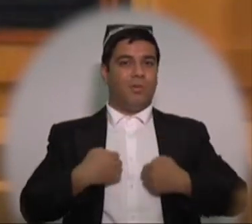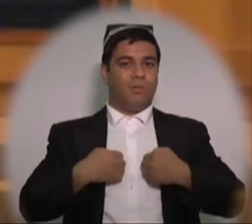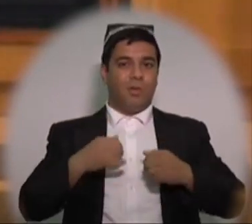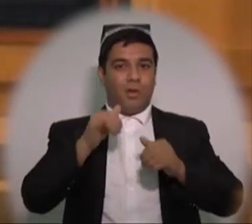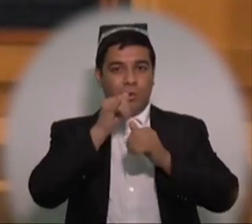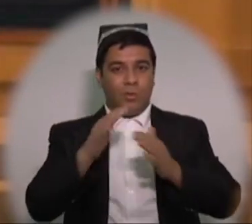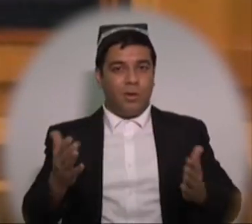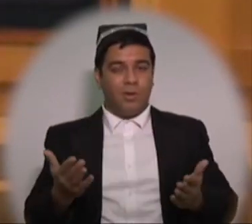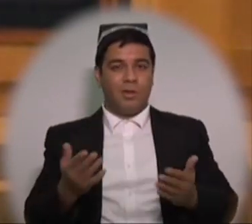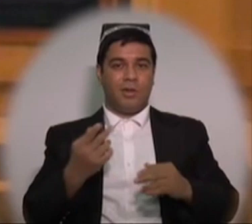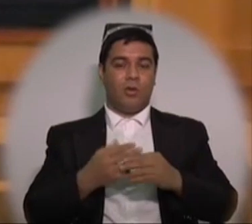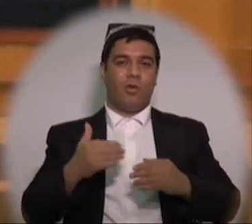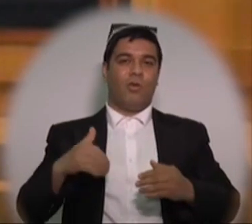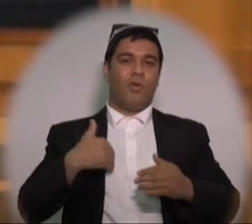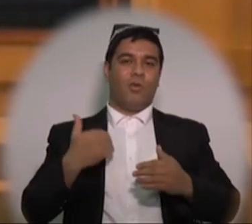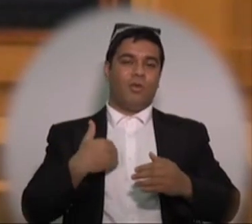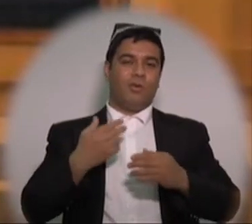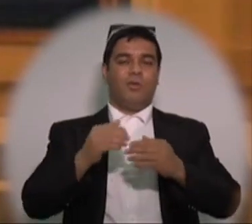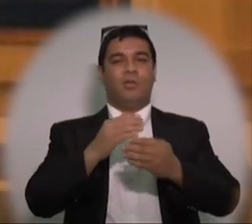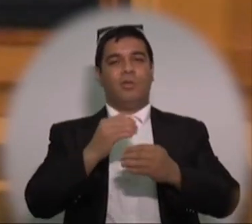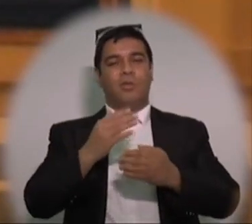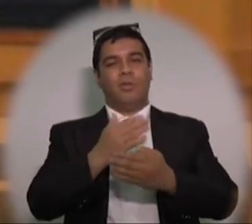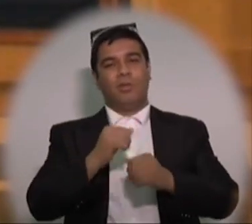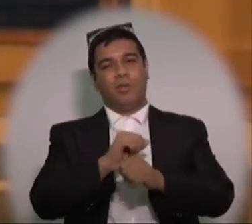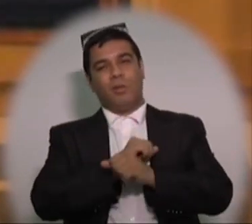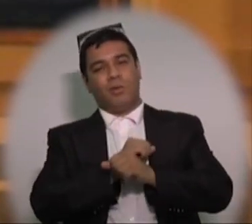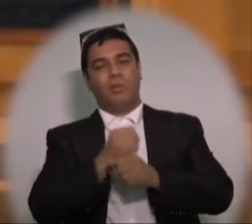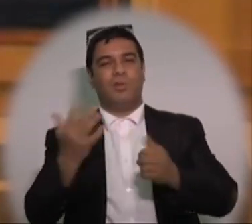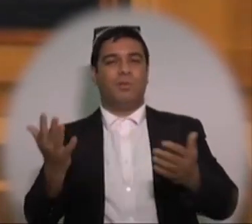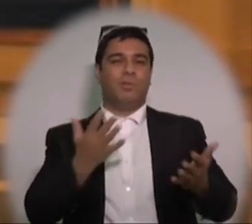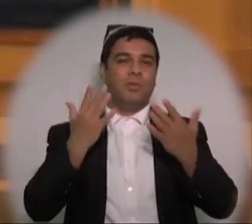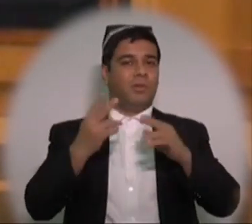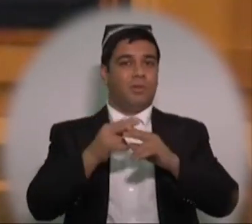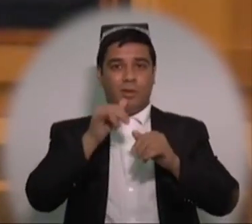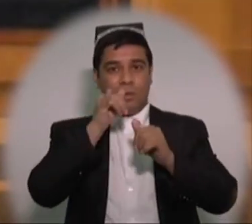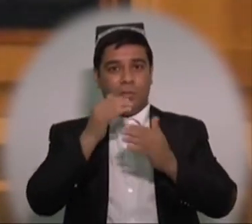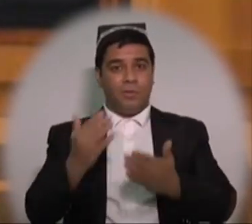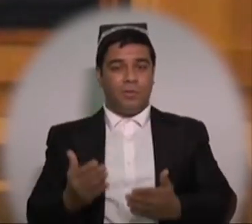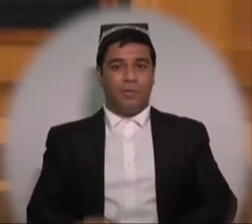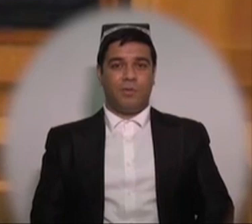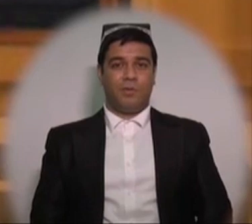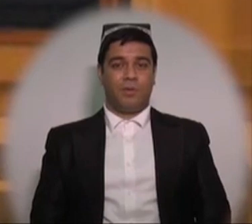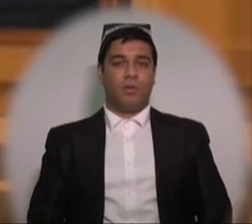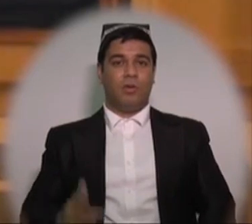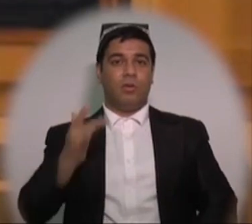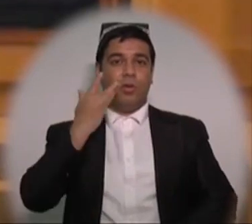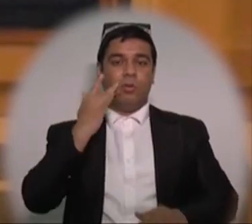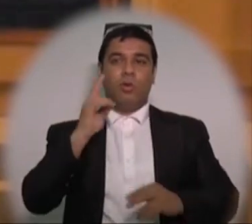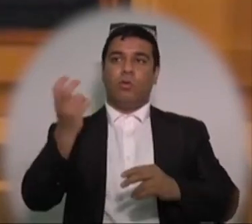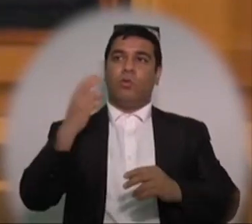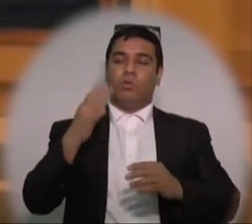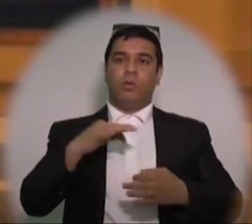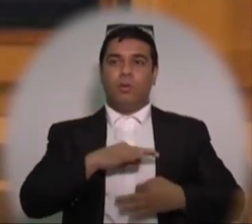kılalmaydı. Hahla genişe demek yatıp bir şamarlap dem alalmaydı. Daim